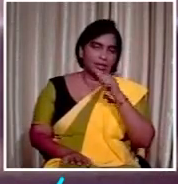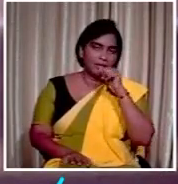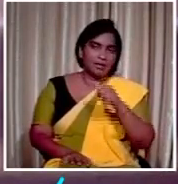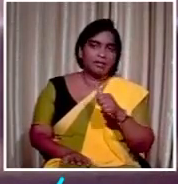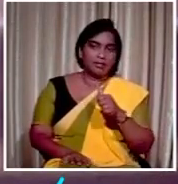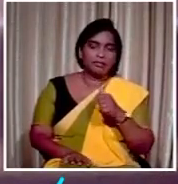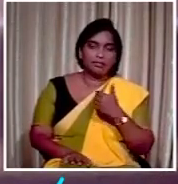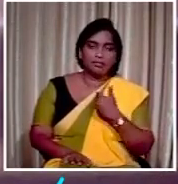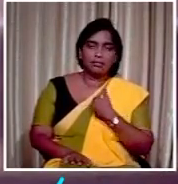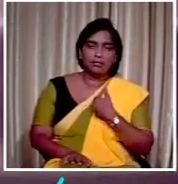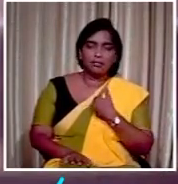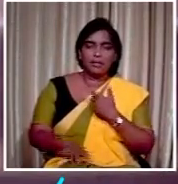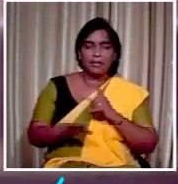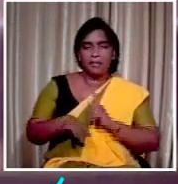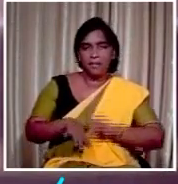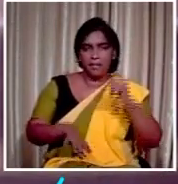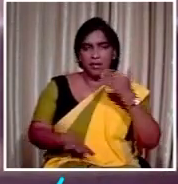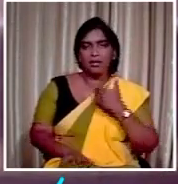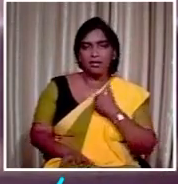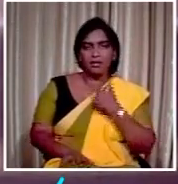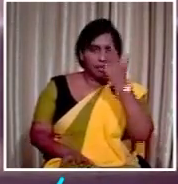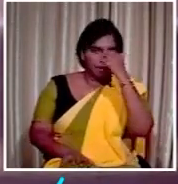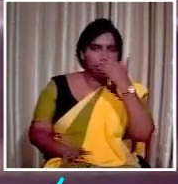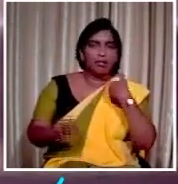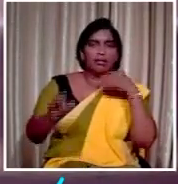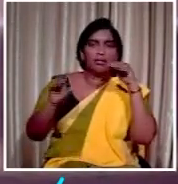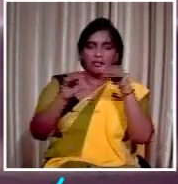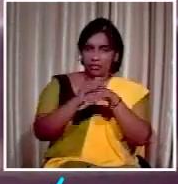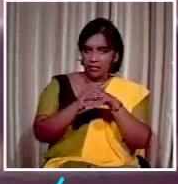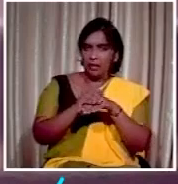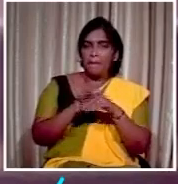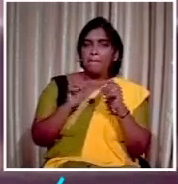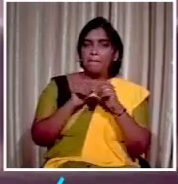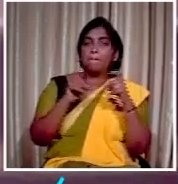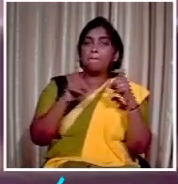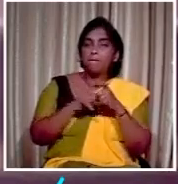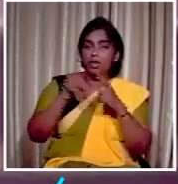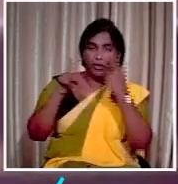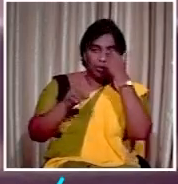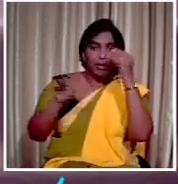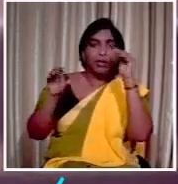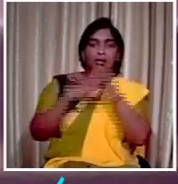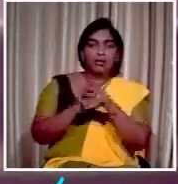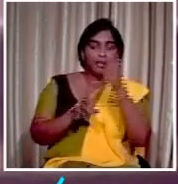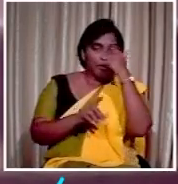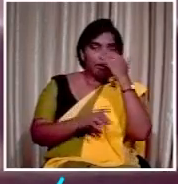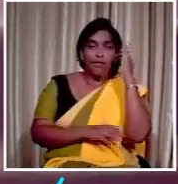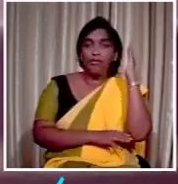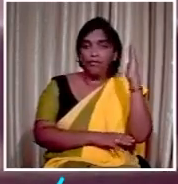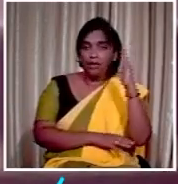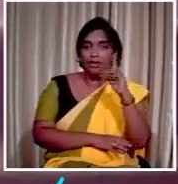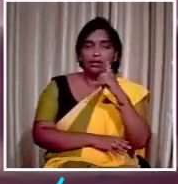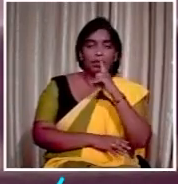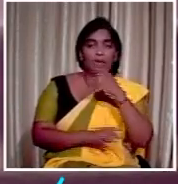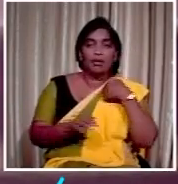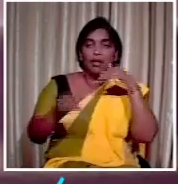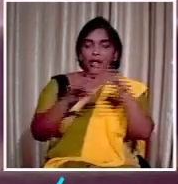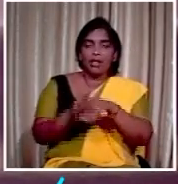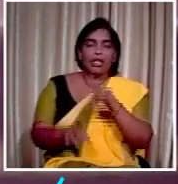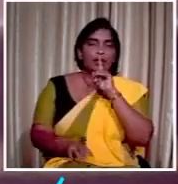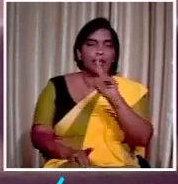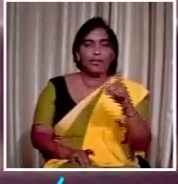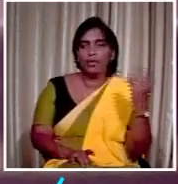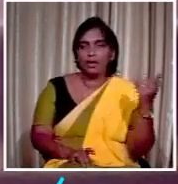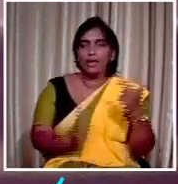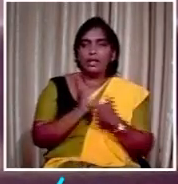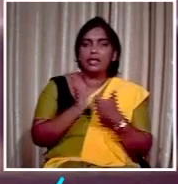समयू अभाषण मम एत्र पल्ली हिटिया बदल अरे बदल पल्ली स्वामी क्यू मम हिटी आई गेल टीवी